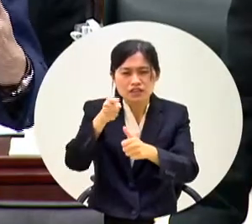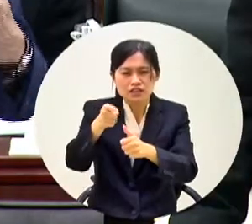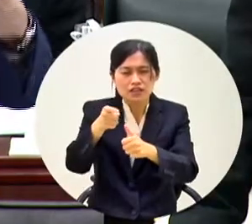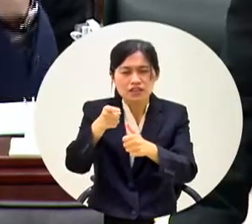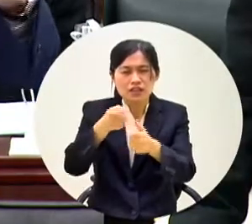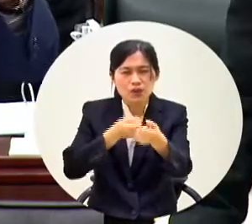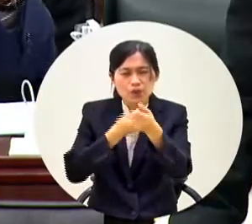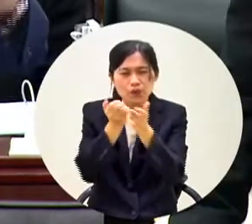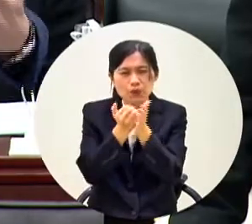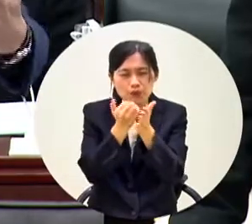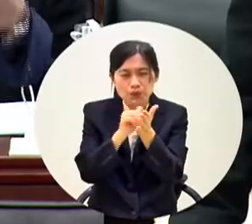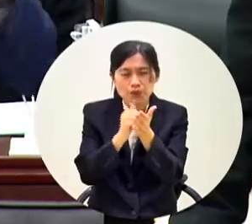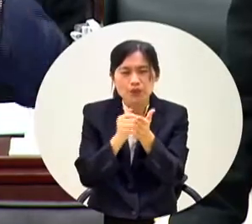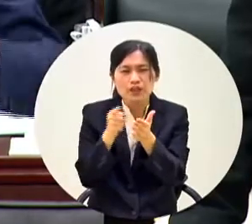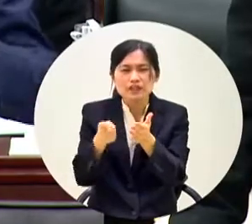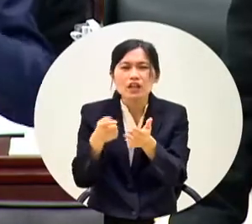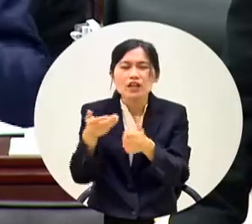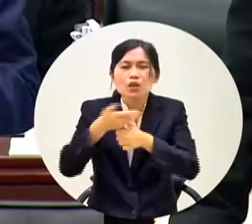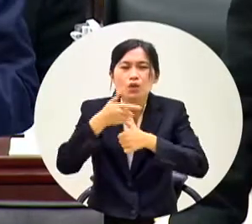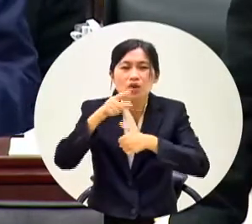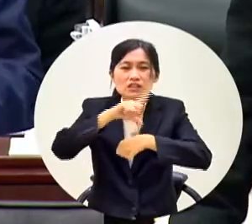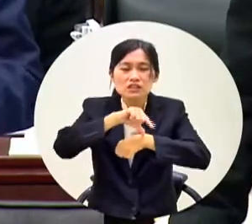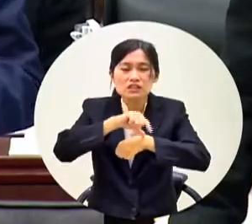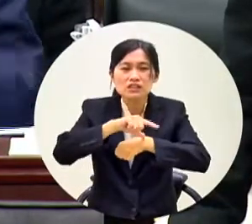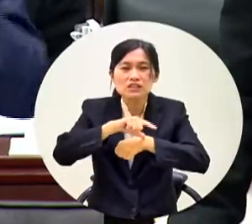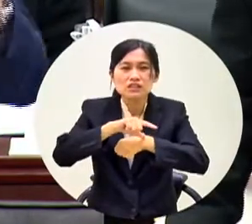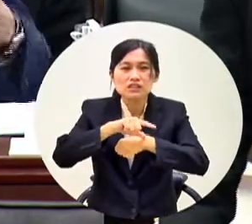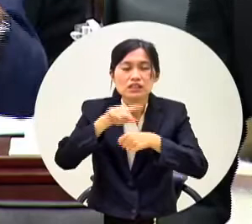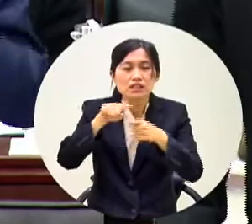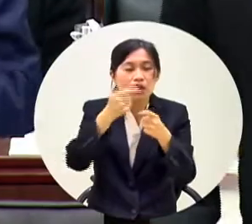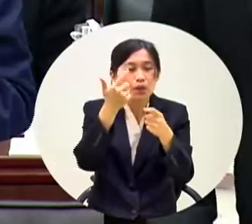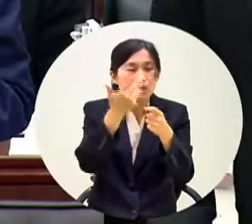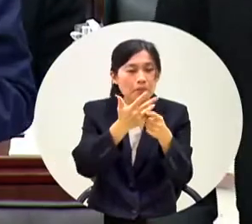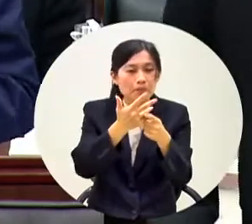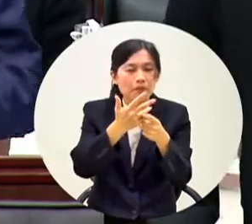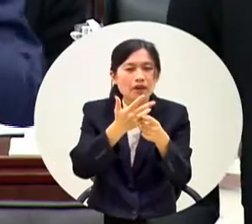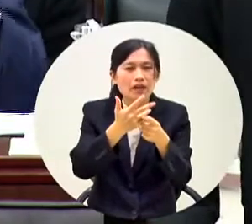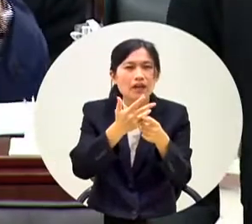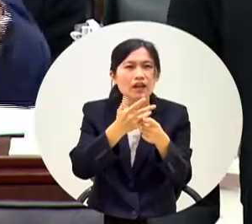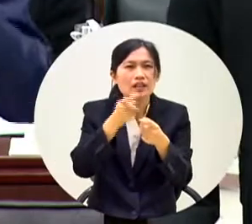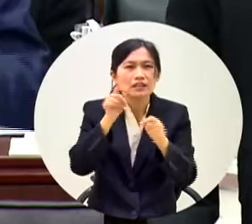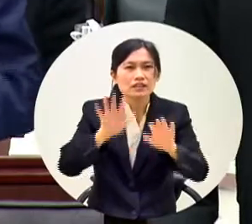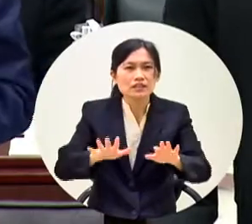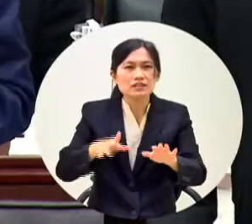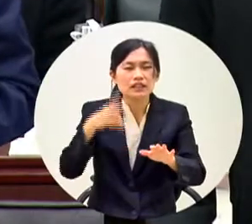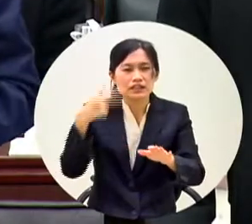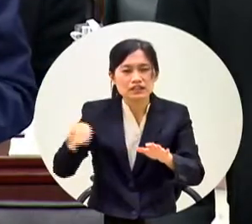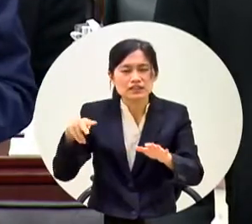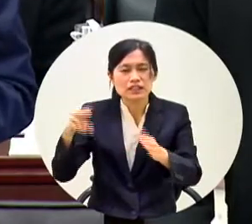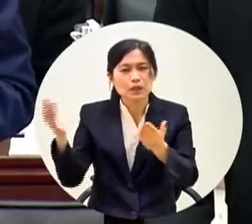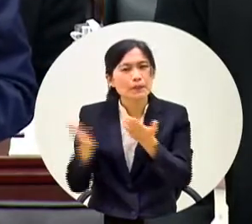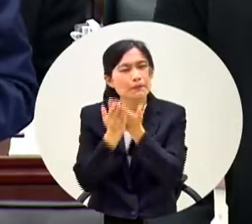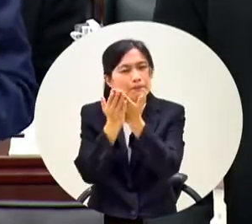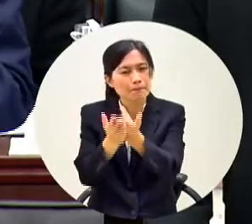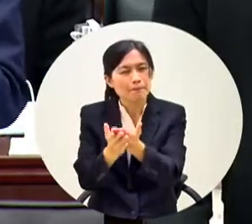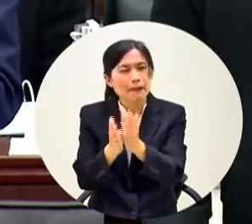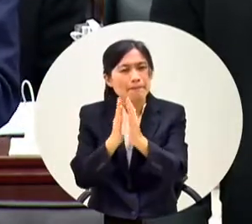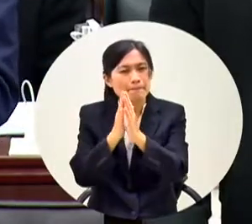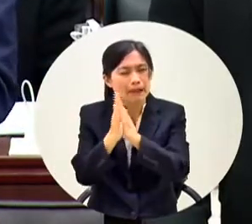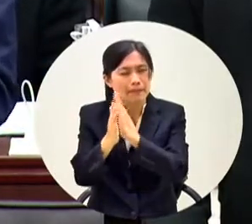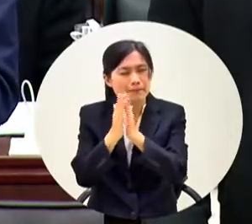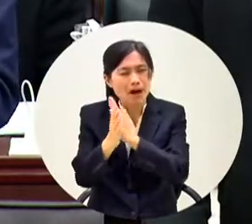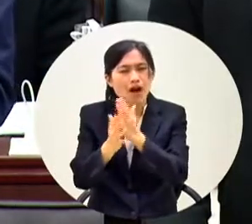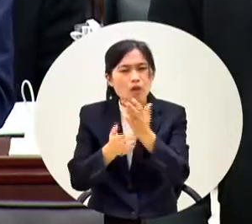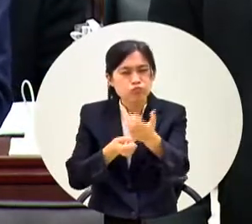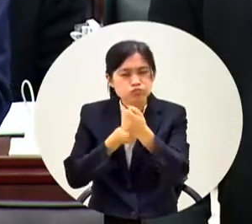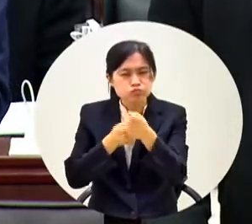吼，108年揢落来了。咱即摆阁排起这个时间吼，爱阮来赶紧来争取一步吼，至少第